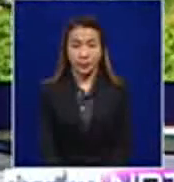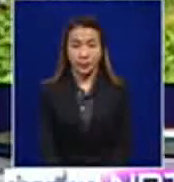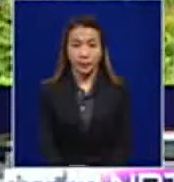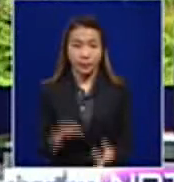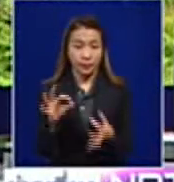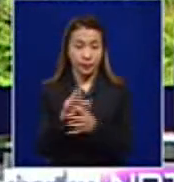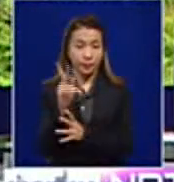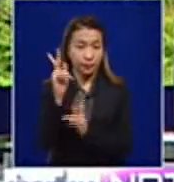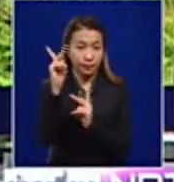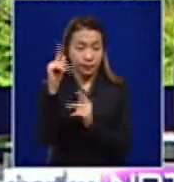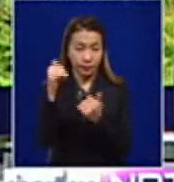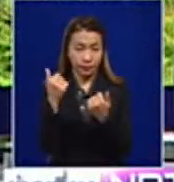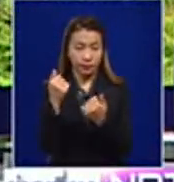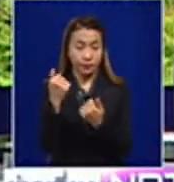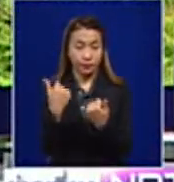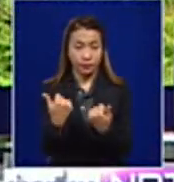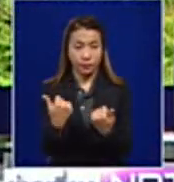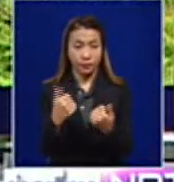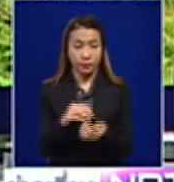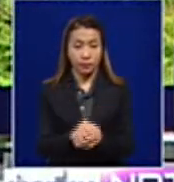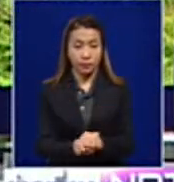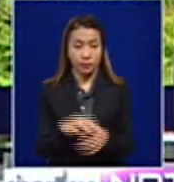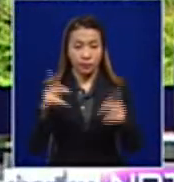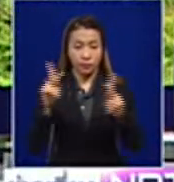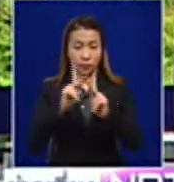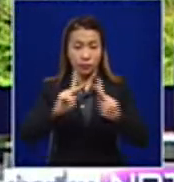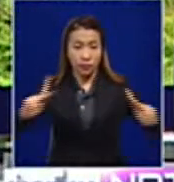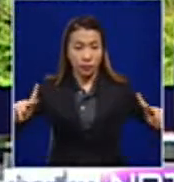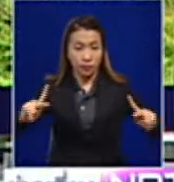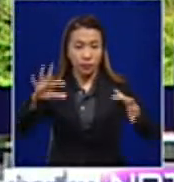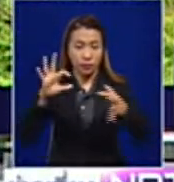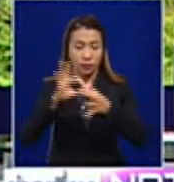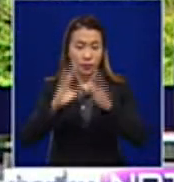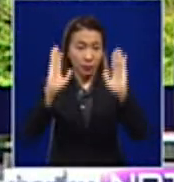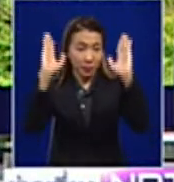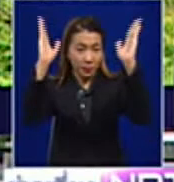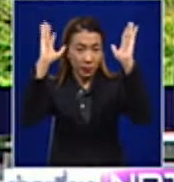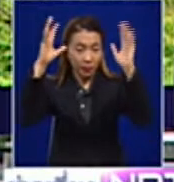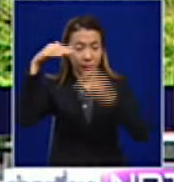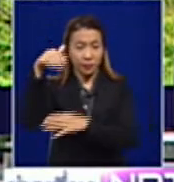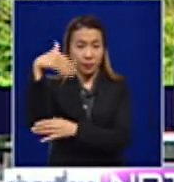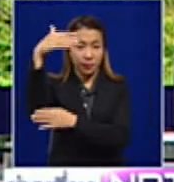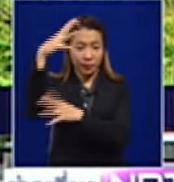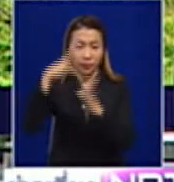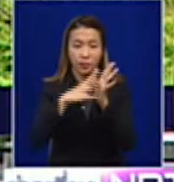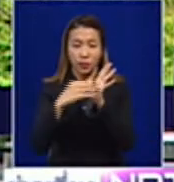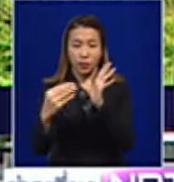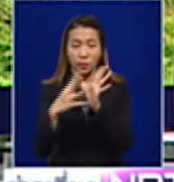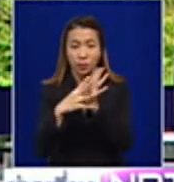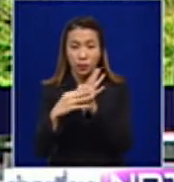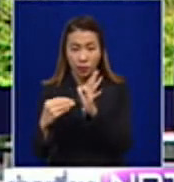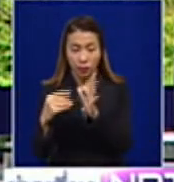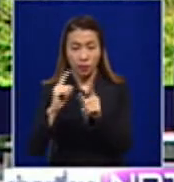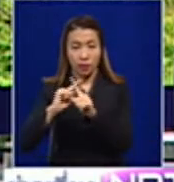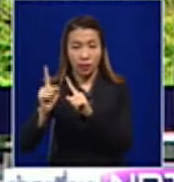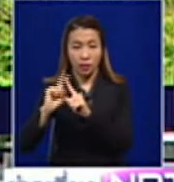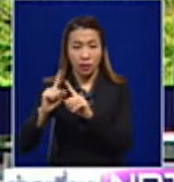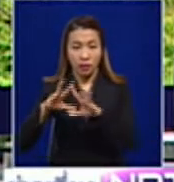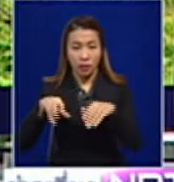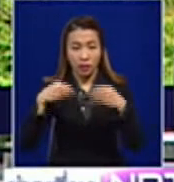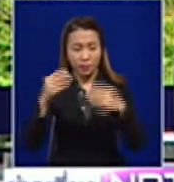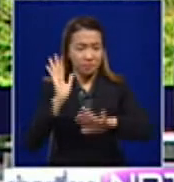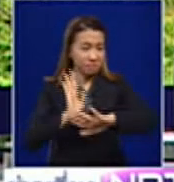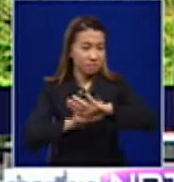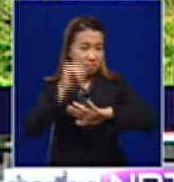กลับมารับชมข่าวเที่ยง MBT กันต่อค่ะคณะกรรมการการประชาสัมพันธ์แห่งชาติจัดฝึกอบรมโฆษกกระทรวงให้มีความเป็นมืออ